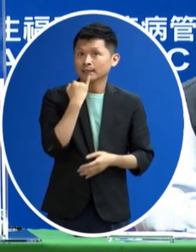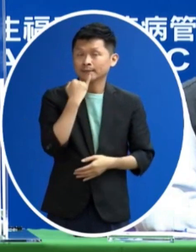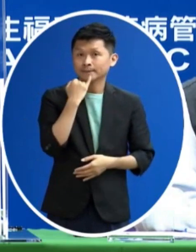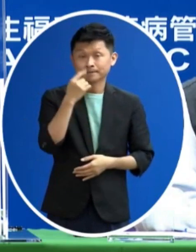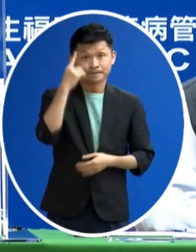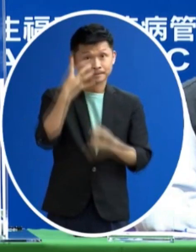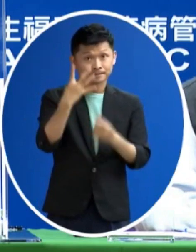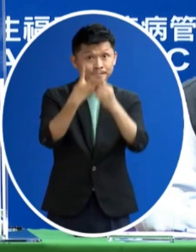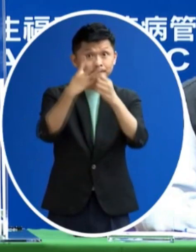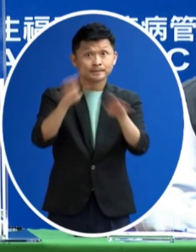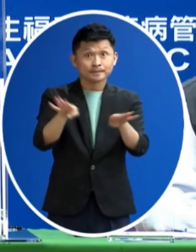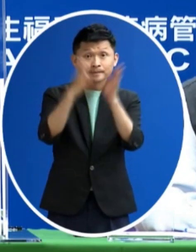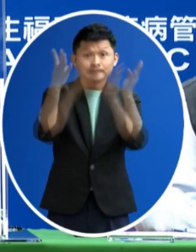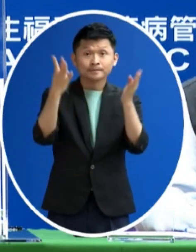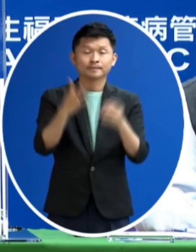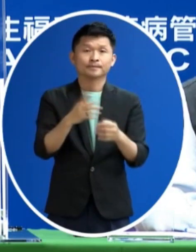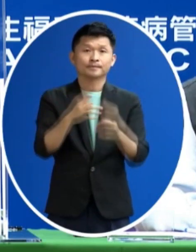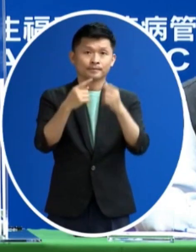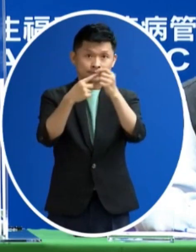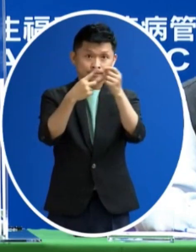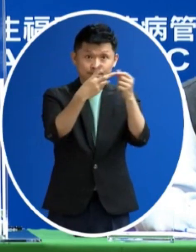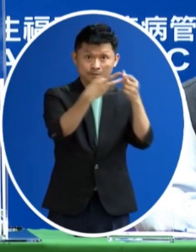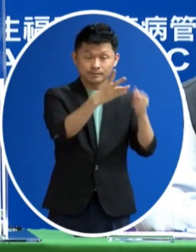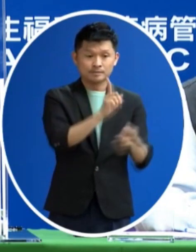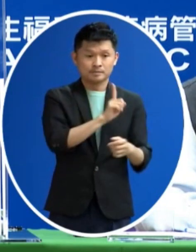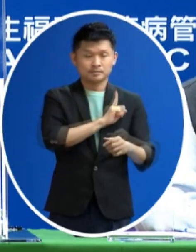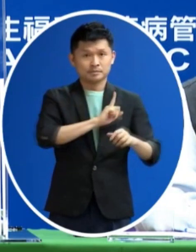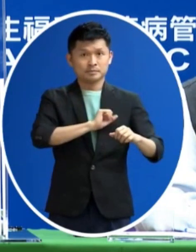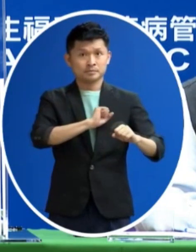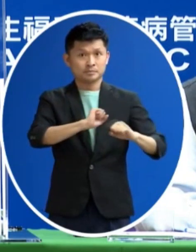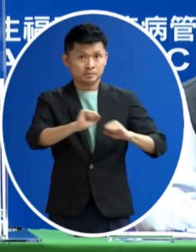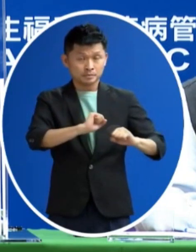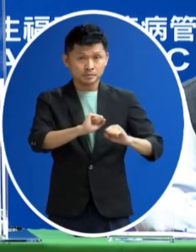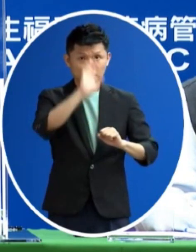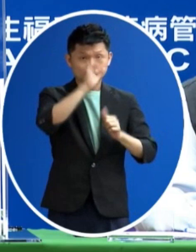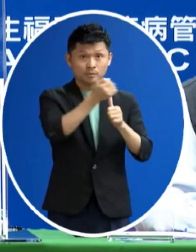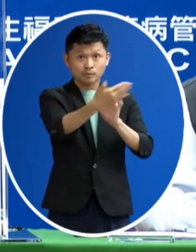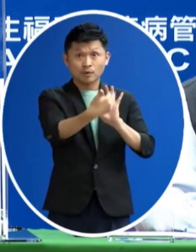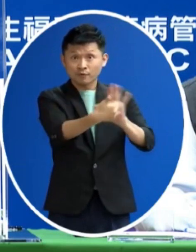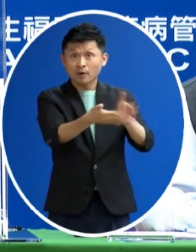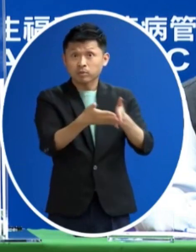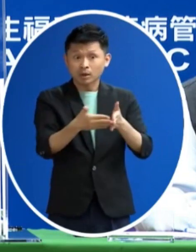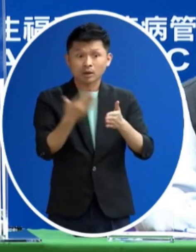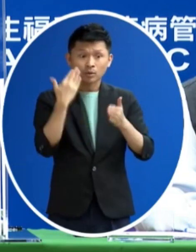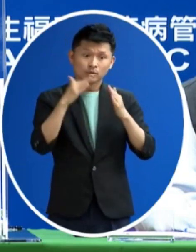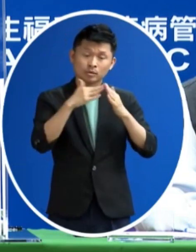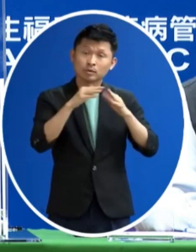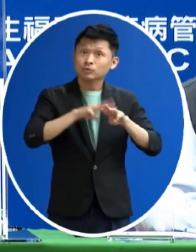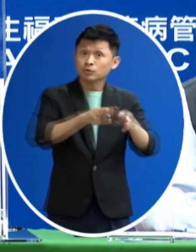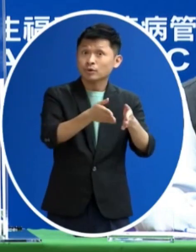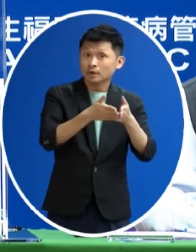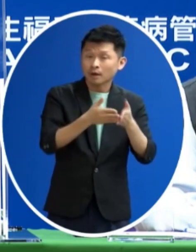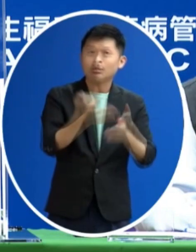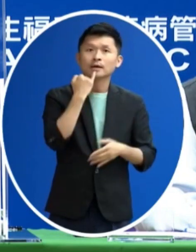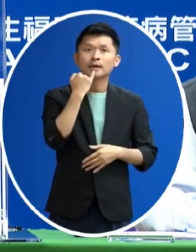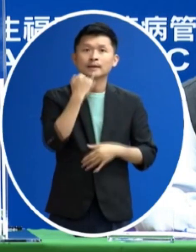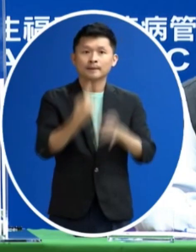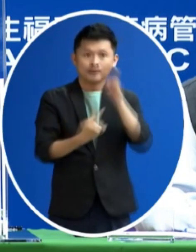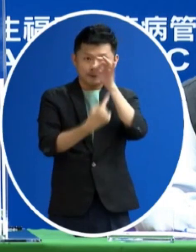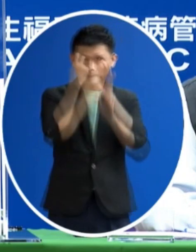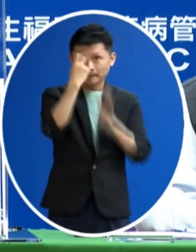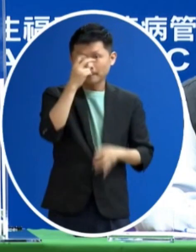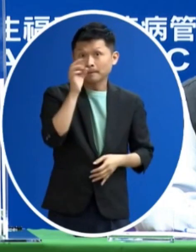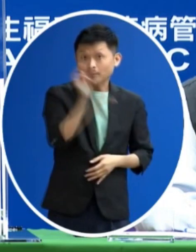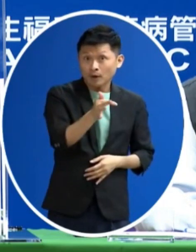那第4天开始的1、2、3、4的自主防疫，如果他需要出门可以，好，那都要在当日有做快